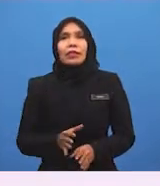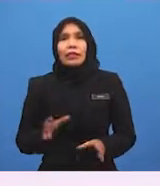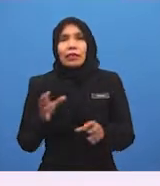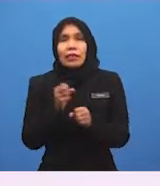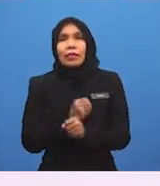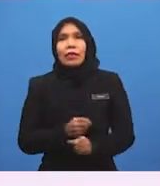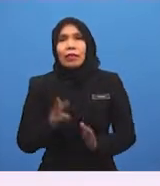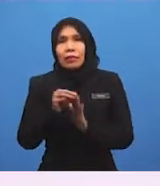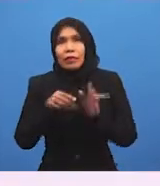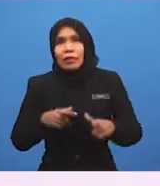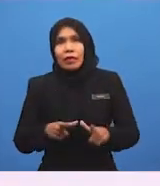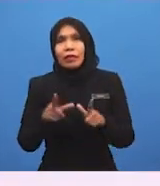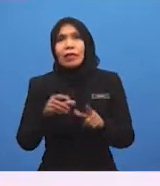ini.